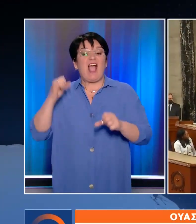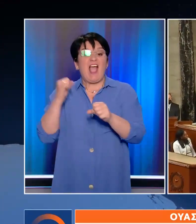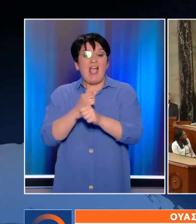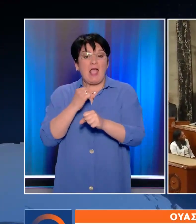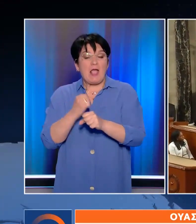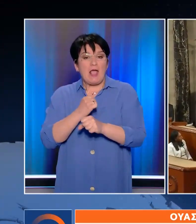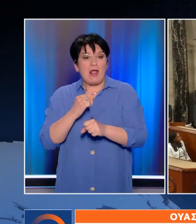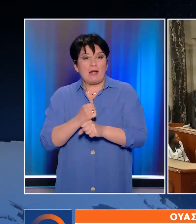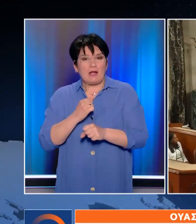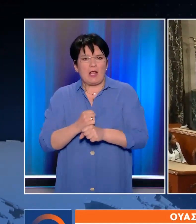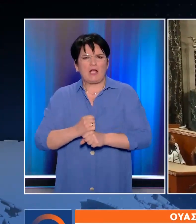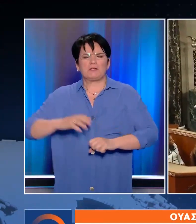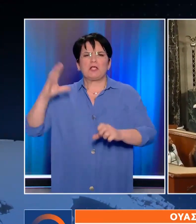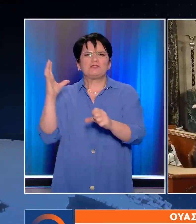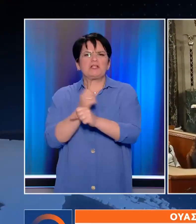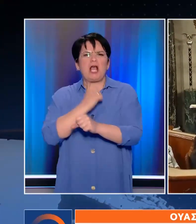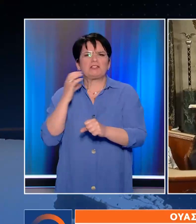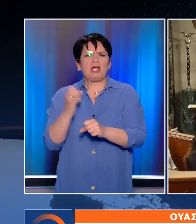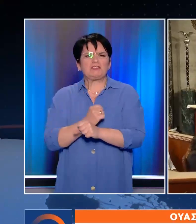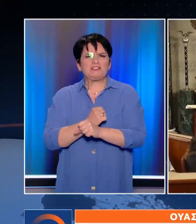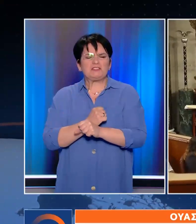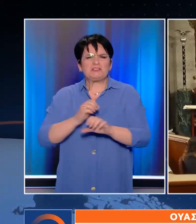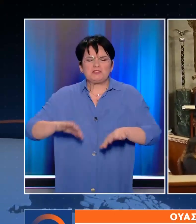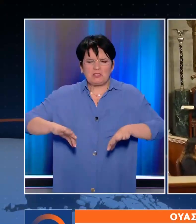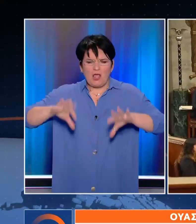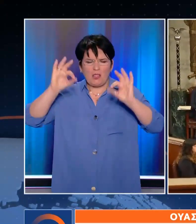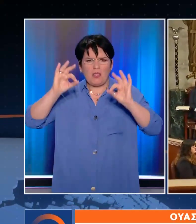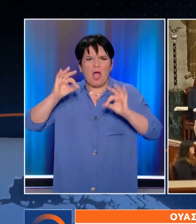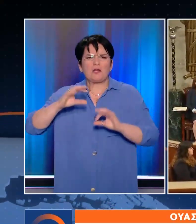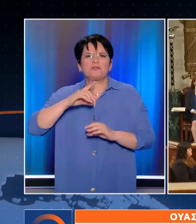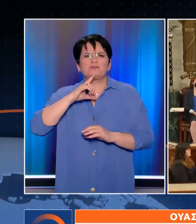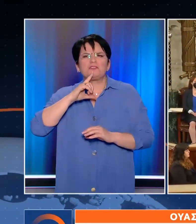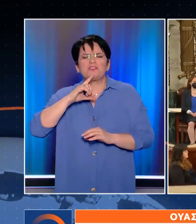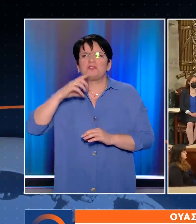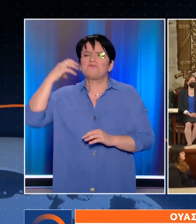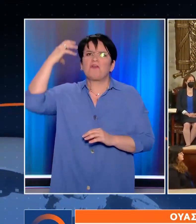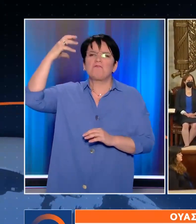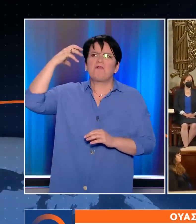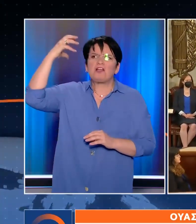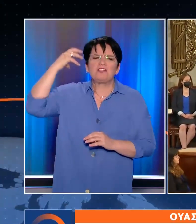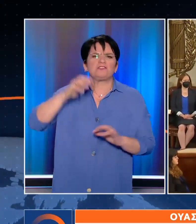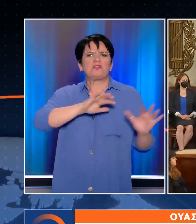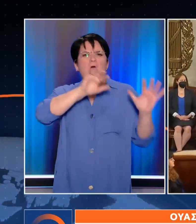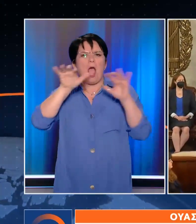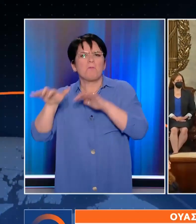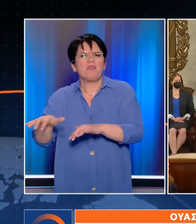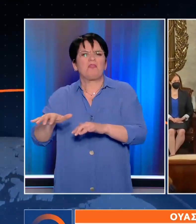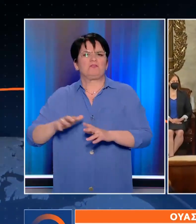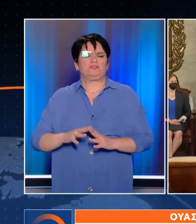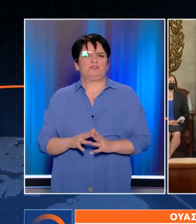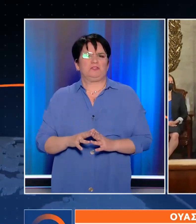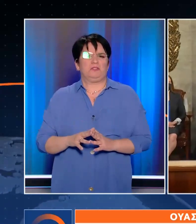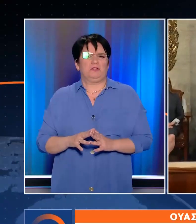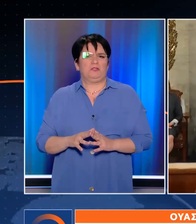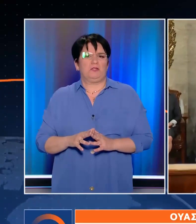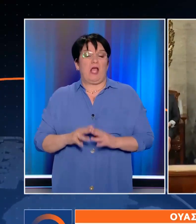εδαφικές κατακτήσεις θα ξεκινάνε από φαντασιώσεις ιστορικές και από επιθέσεις και όχι